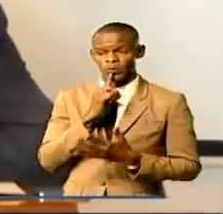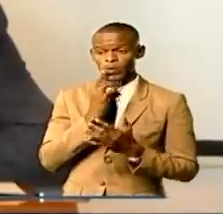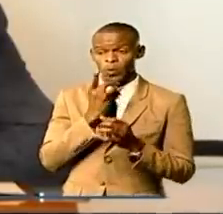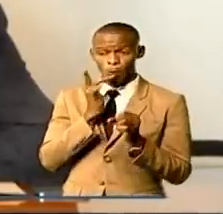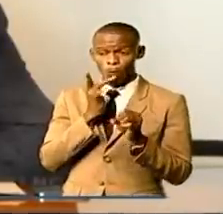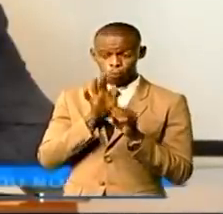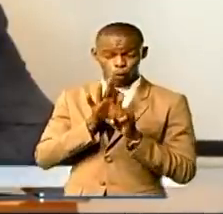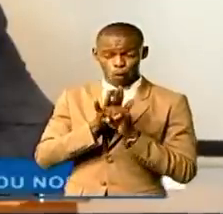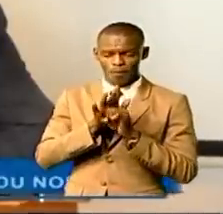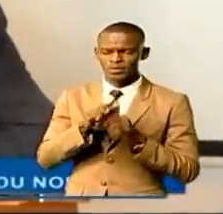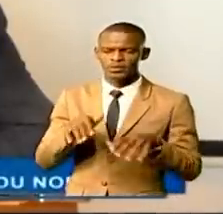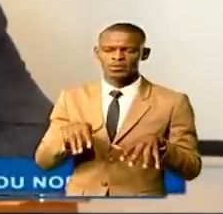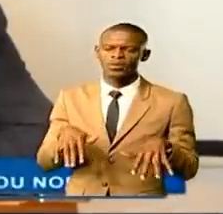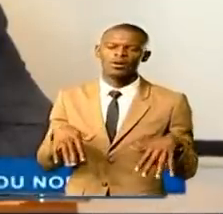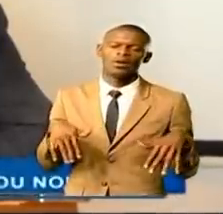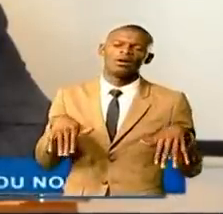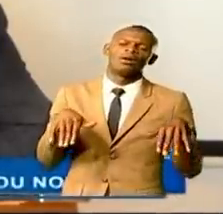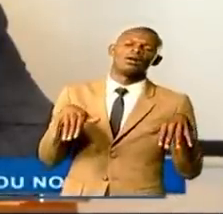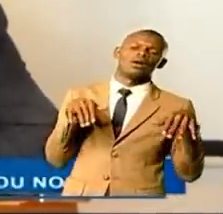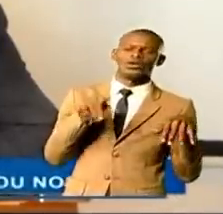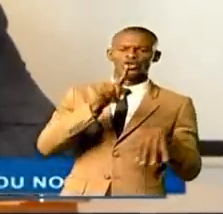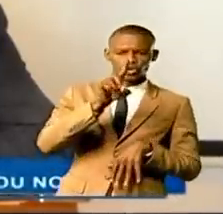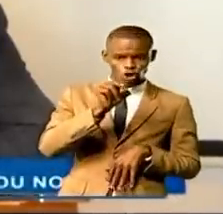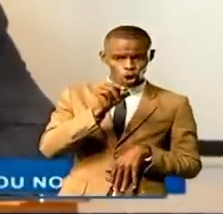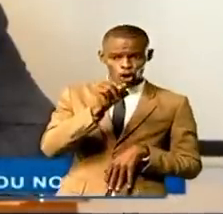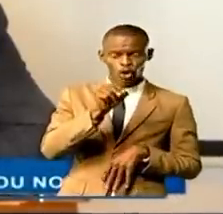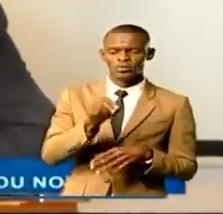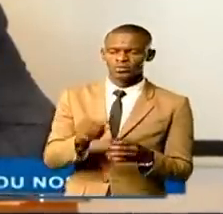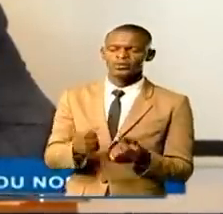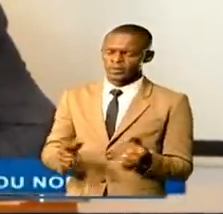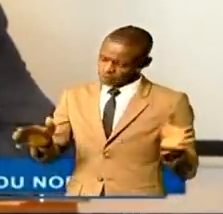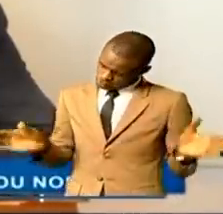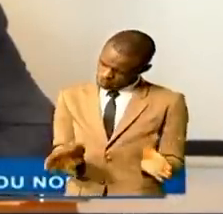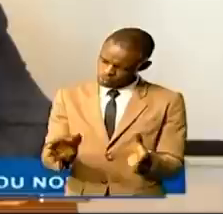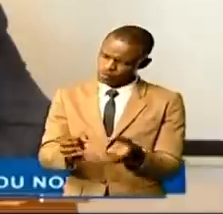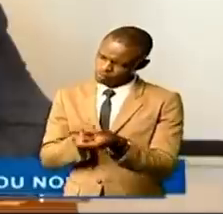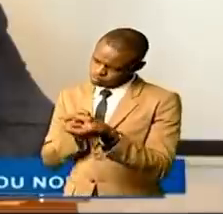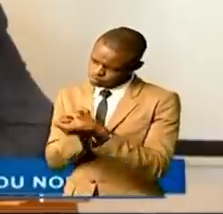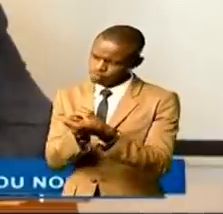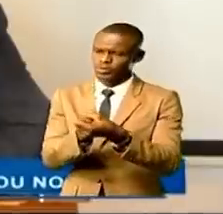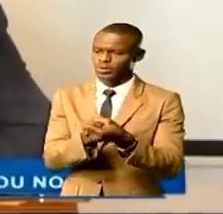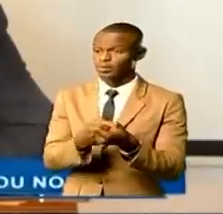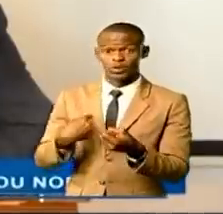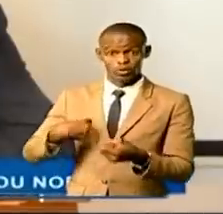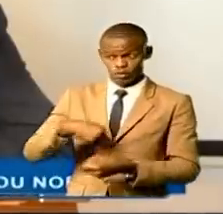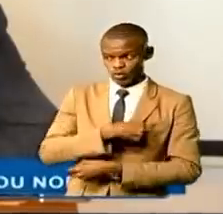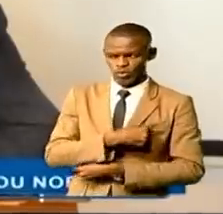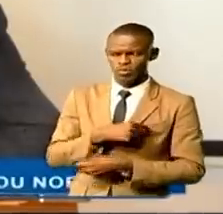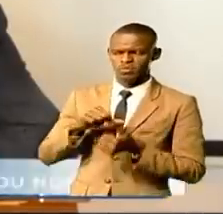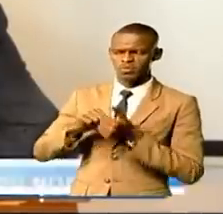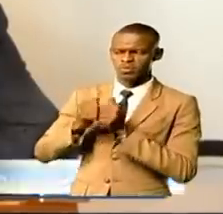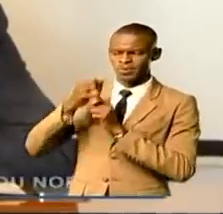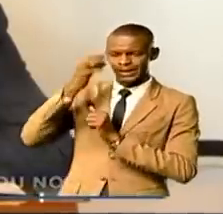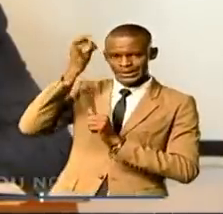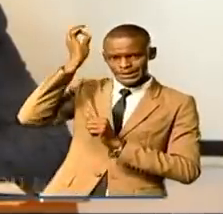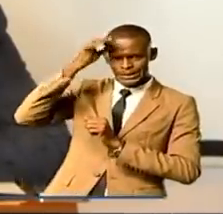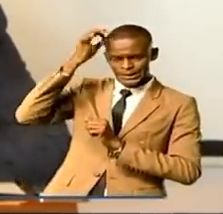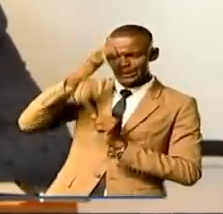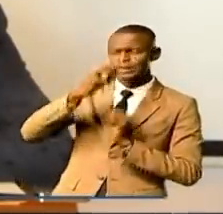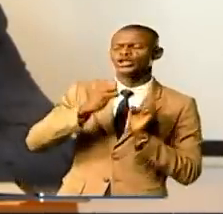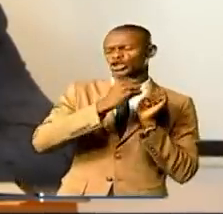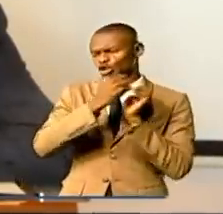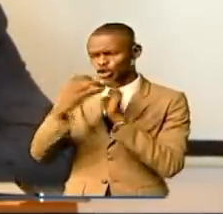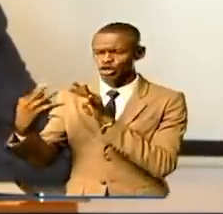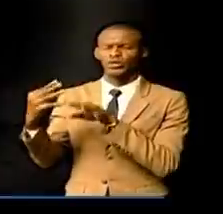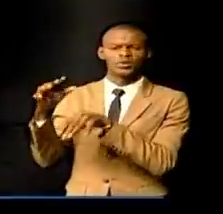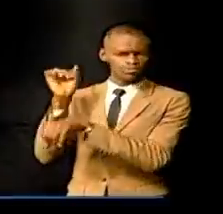ces inciviques ne seront pas neutralisés et que la paix et la sécurité sera rétablie dans le territoire de Nyiragongo, dans le Rutshuru et dans tout